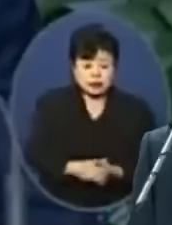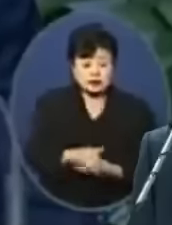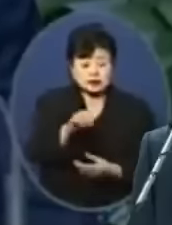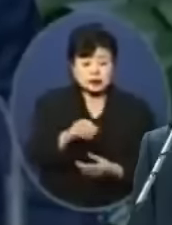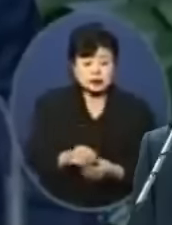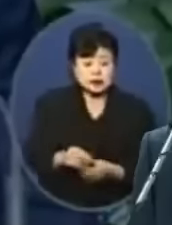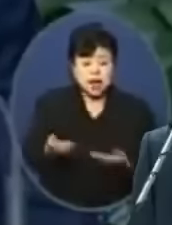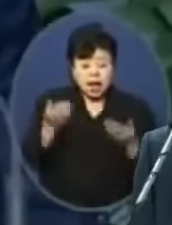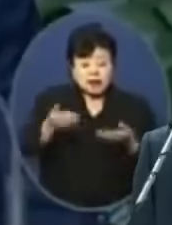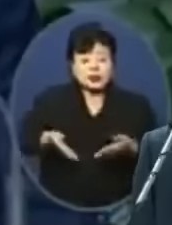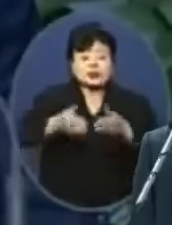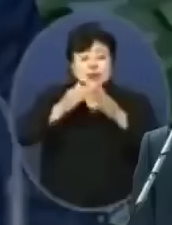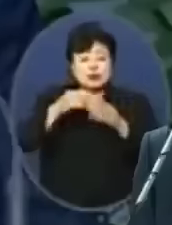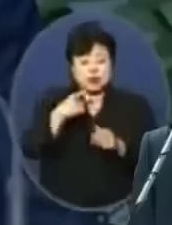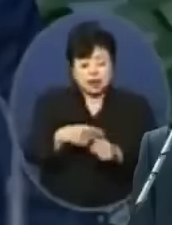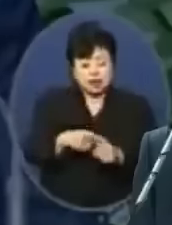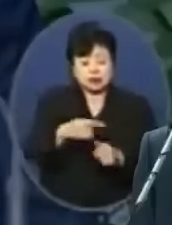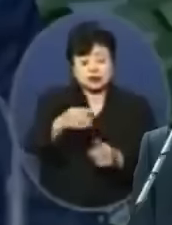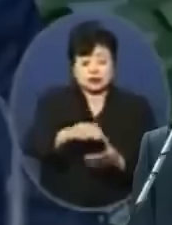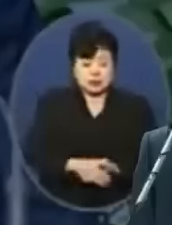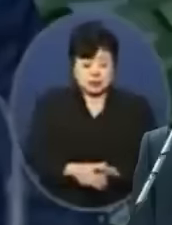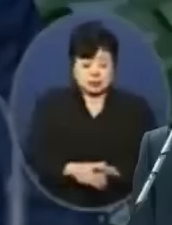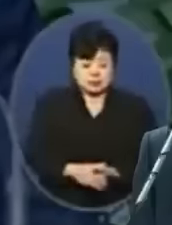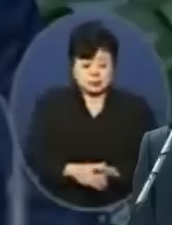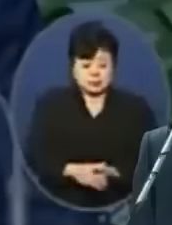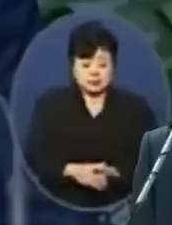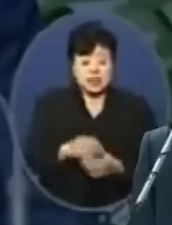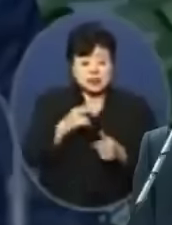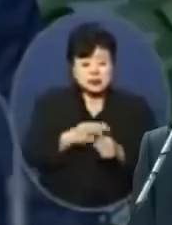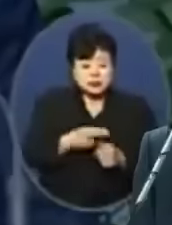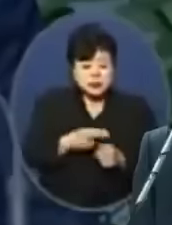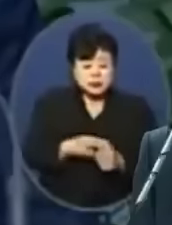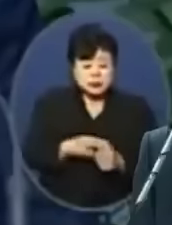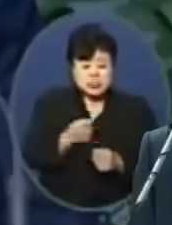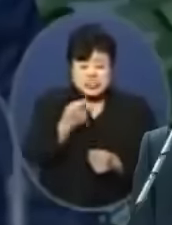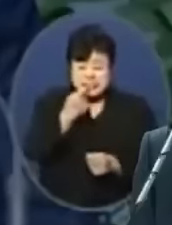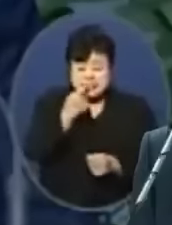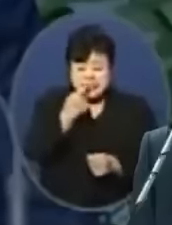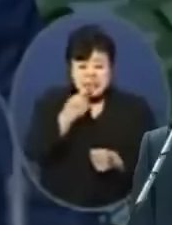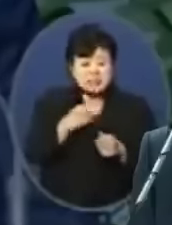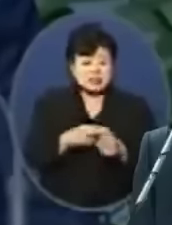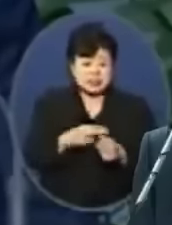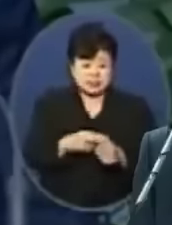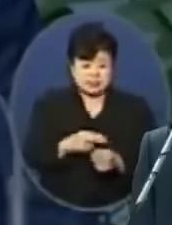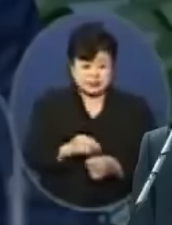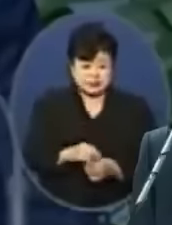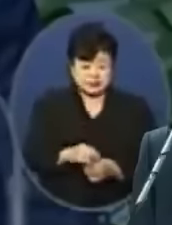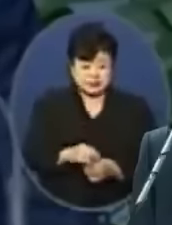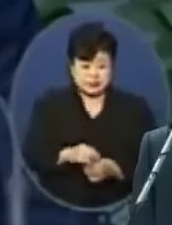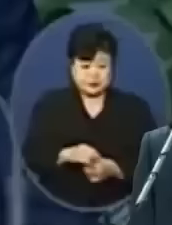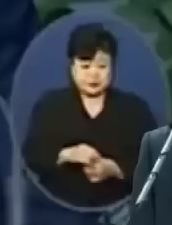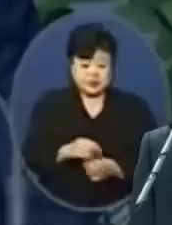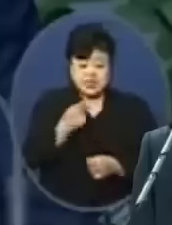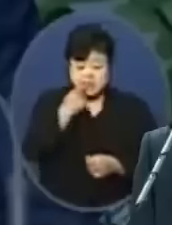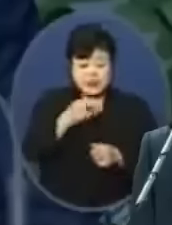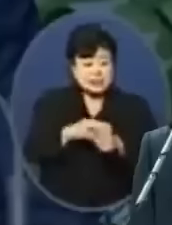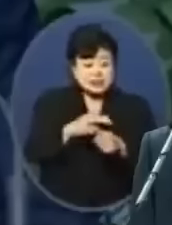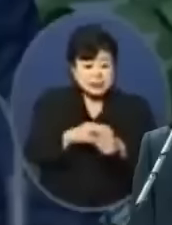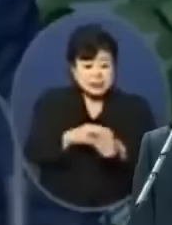거기에 학교를 세워서 교육을 시키는데 선생들이 전부 백인들이요. 이